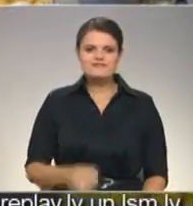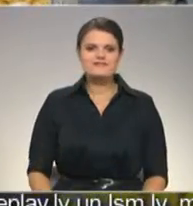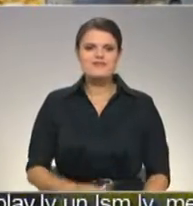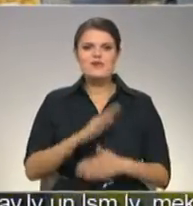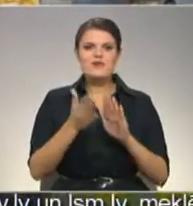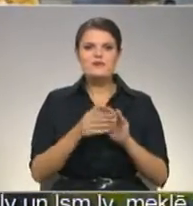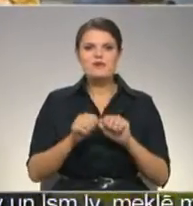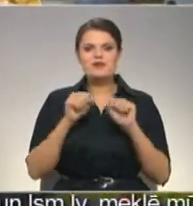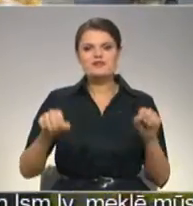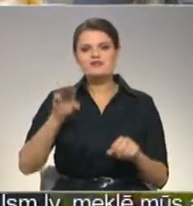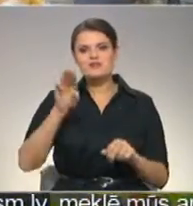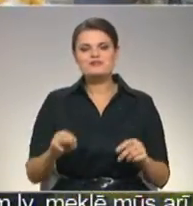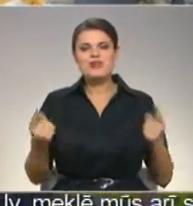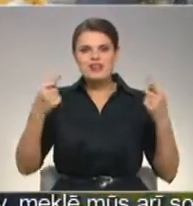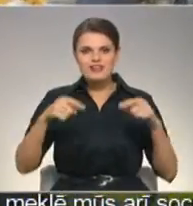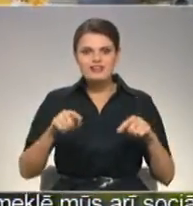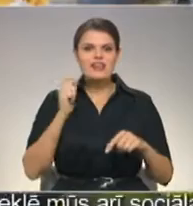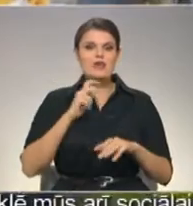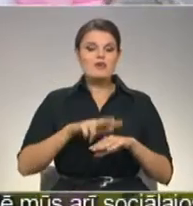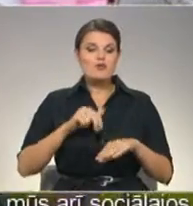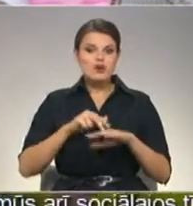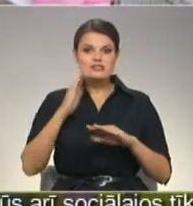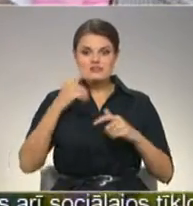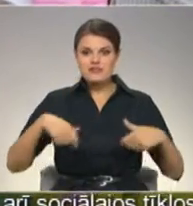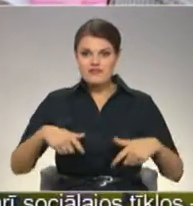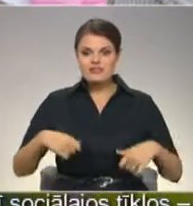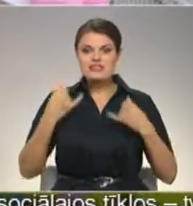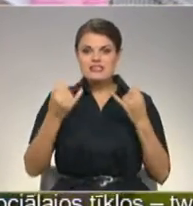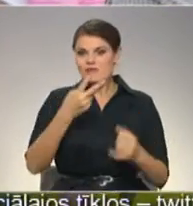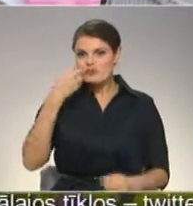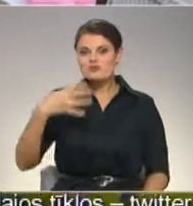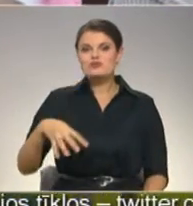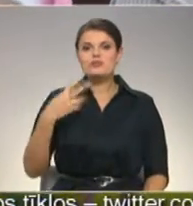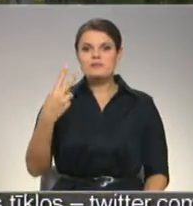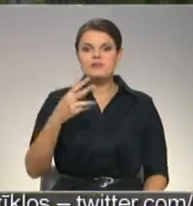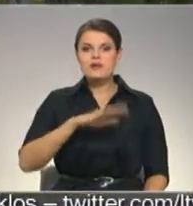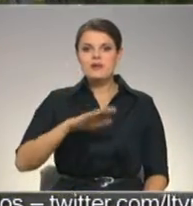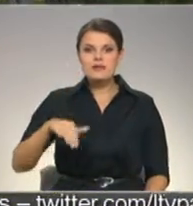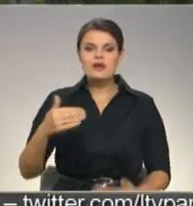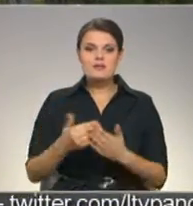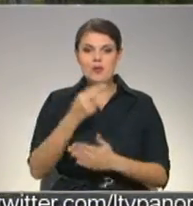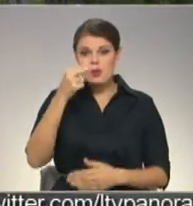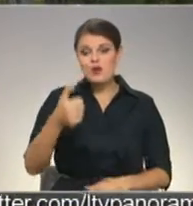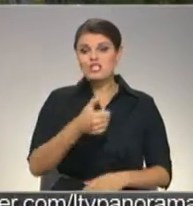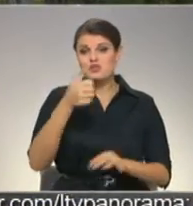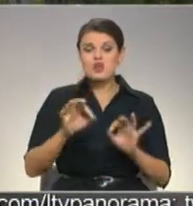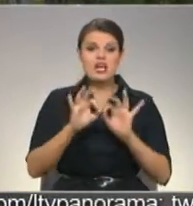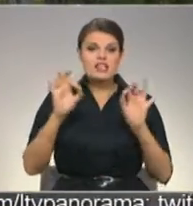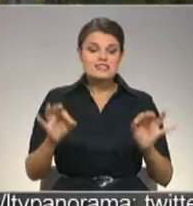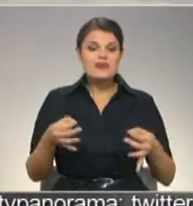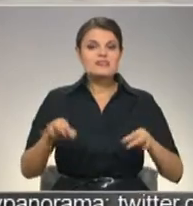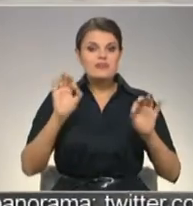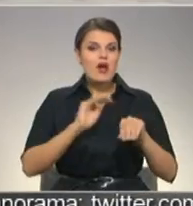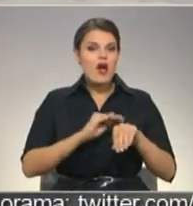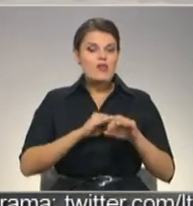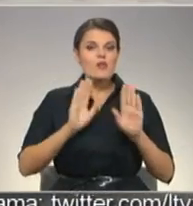Kopumā drošības mēneša laikā Jēkabpils policija atstarojošās vestes dāvinās 242 pirmklasniekiem. Jaunajiem mācību gadam sākoties svarīgi ir atgādināt